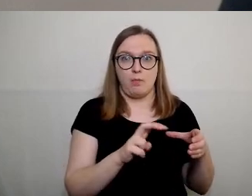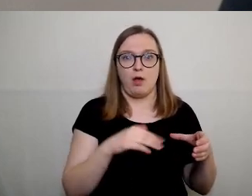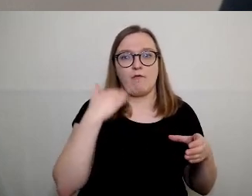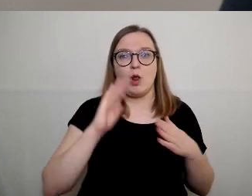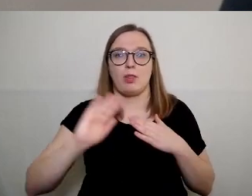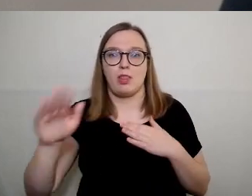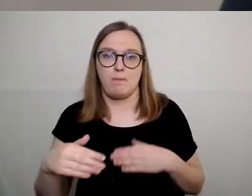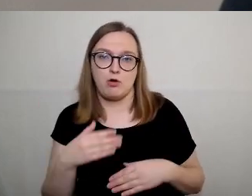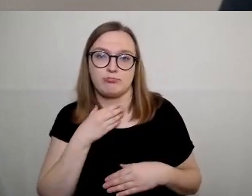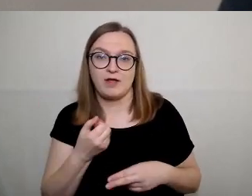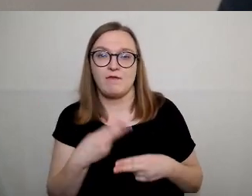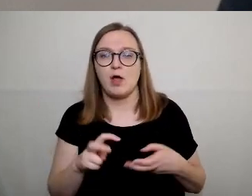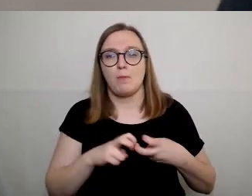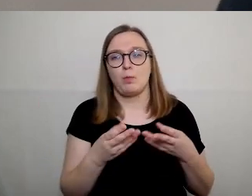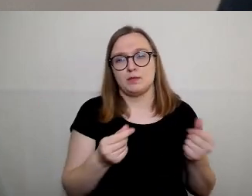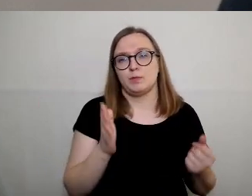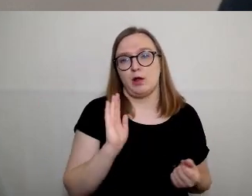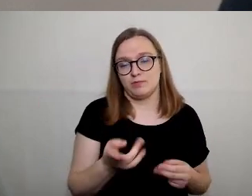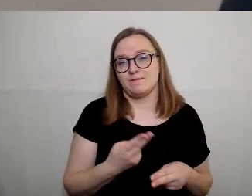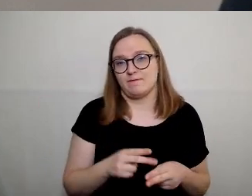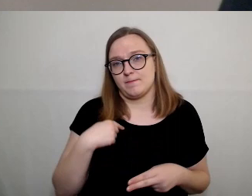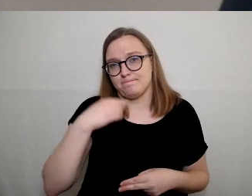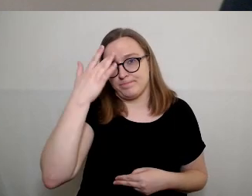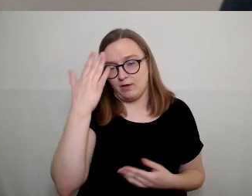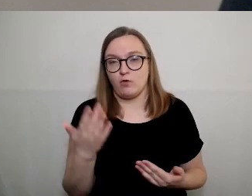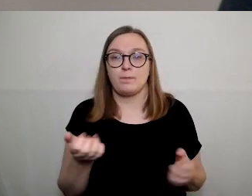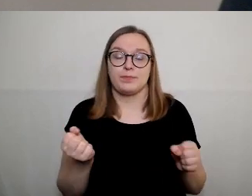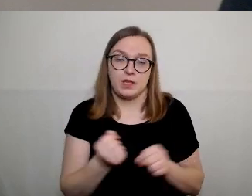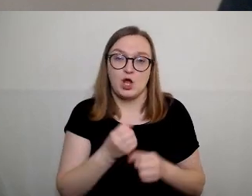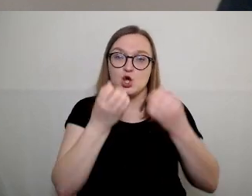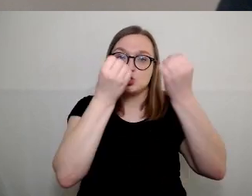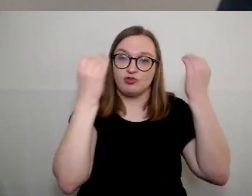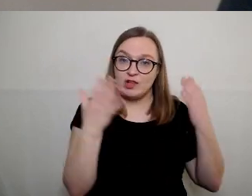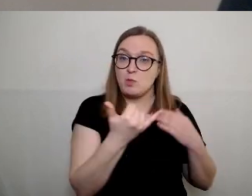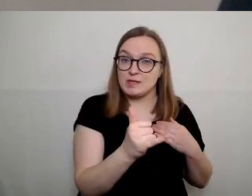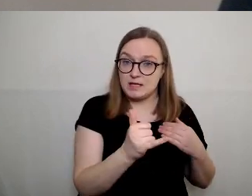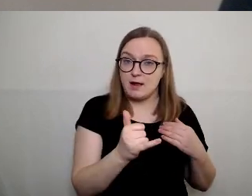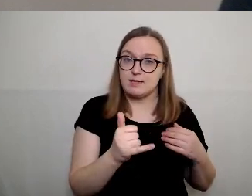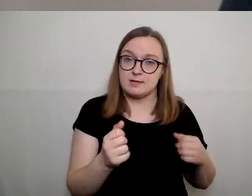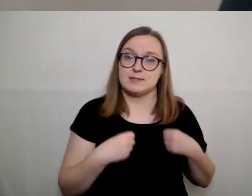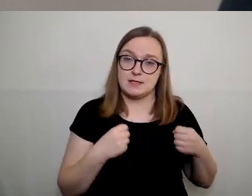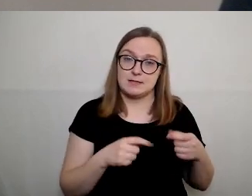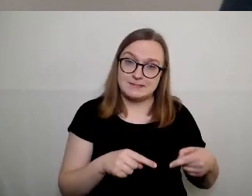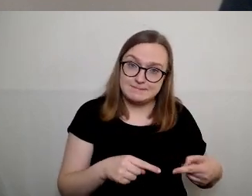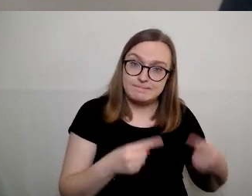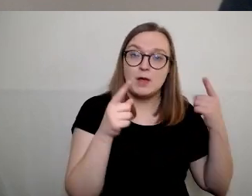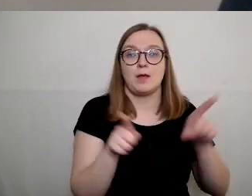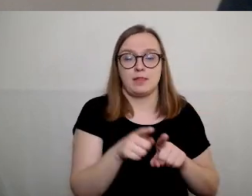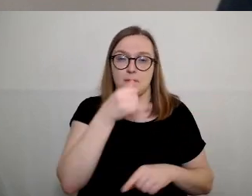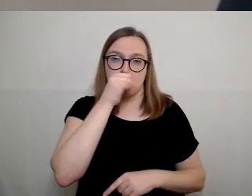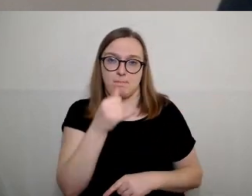šitą klausimą, matau, tuo būdu, kad ne tik tai švietimo sąlygas bandysim gerinti, bet bandysim gerinti ir tą